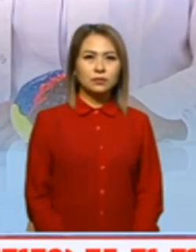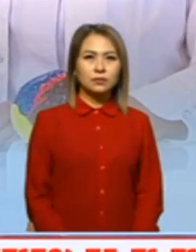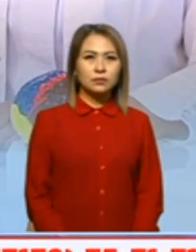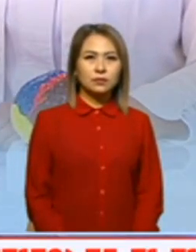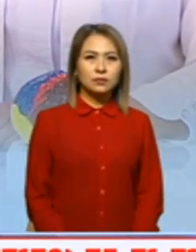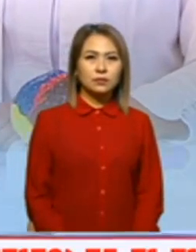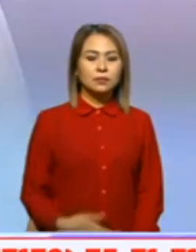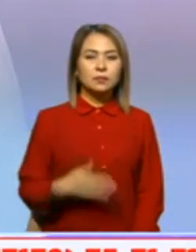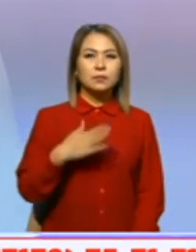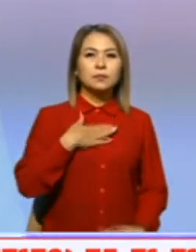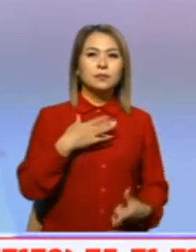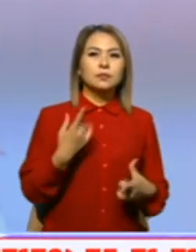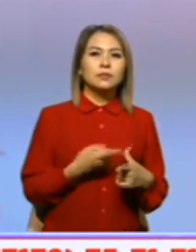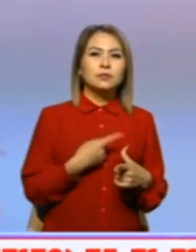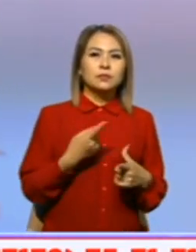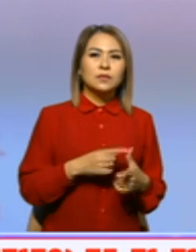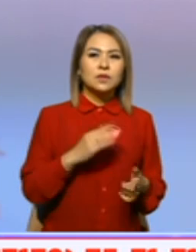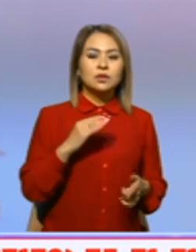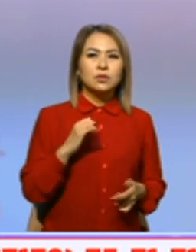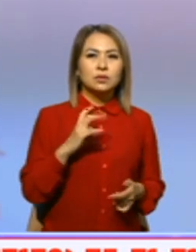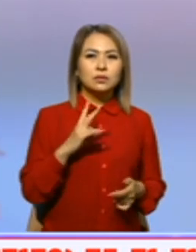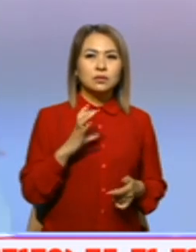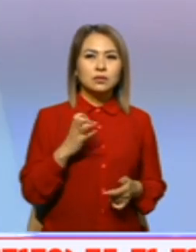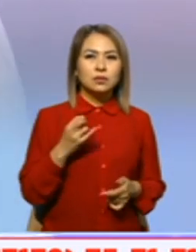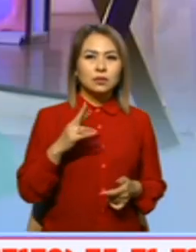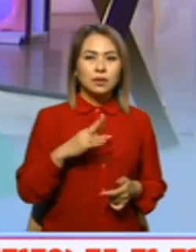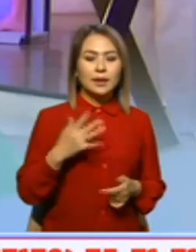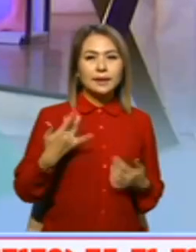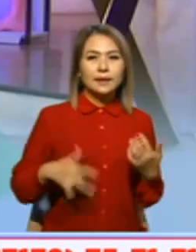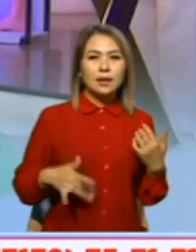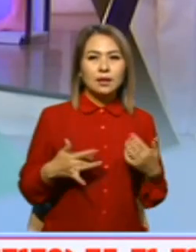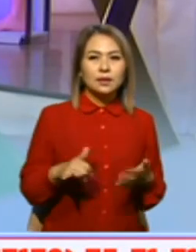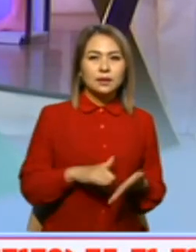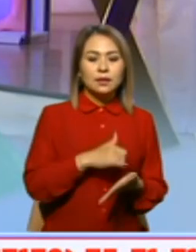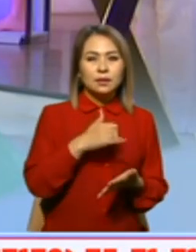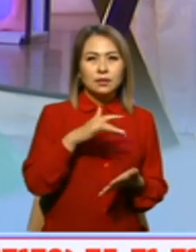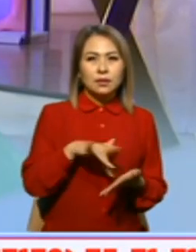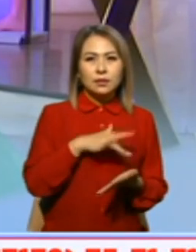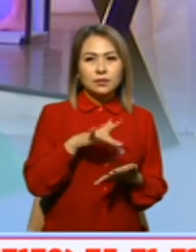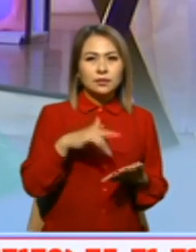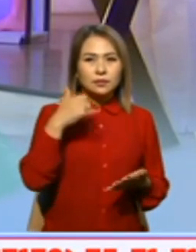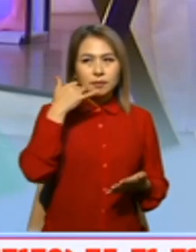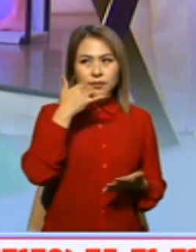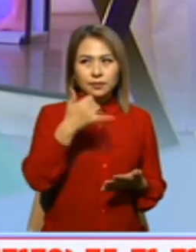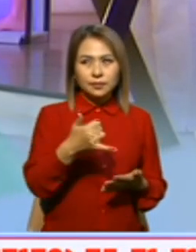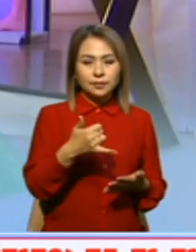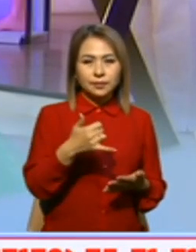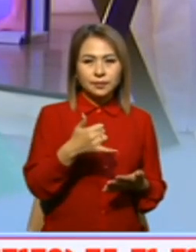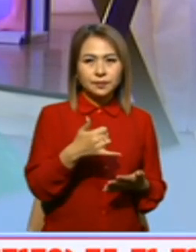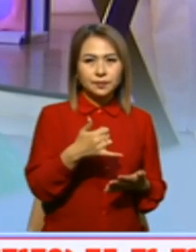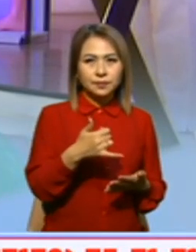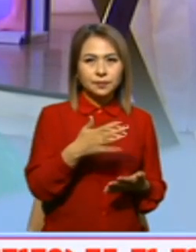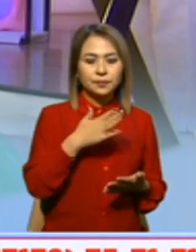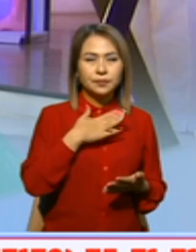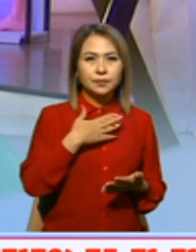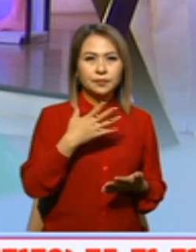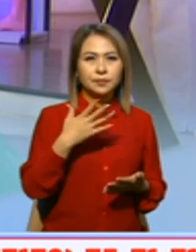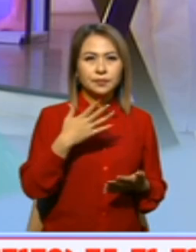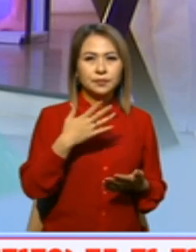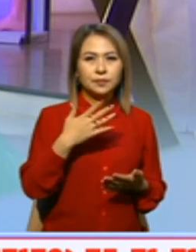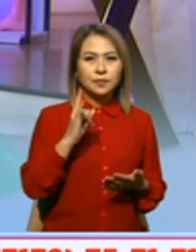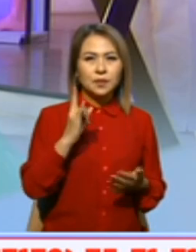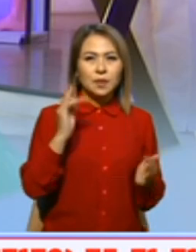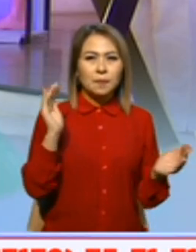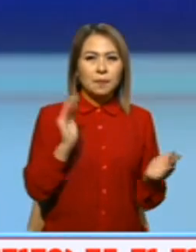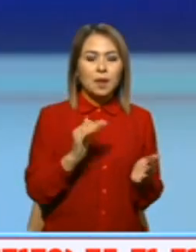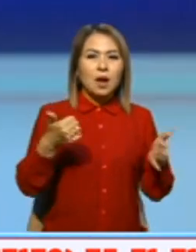қоя ғой. Мен есімім Жансая болатын, Тараз қаласынан хабарласып тұрмын сізге. Мен ана кішкентайыма 6 айлық қызым